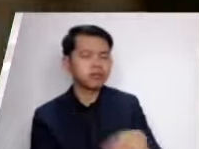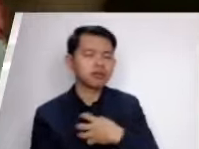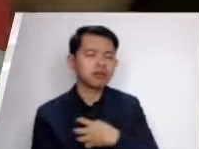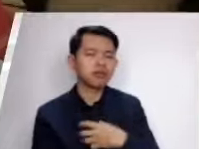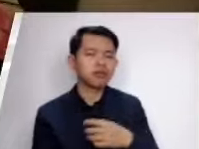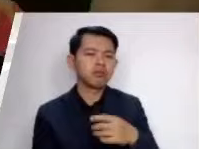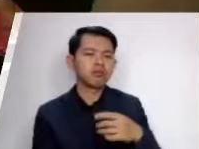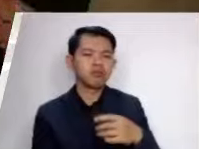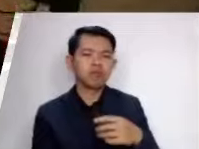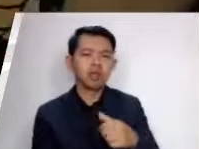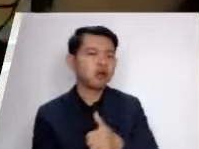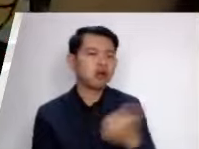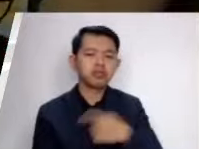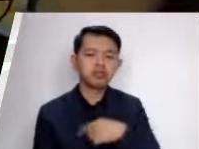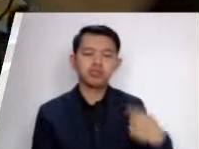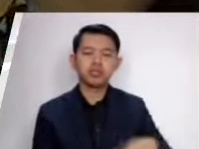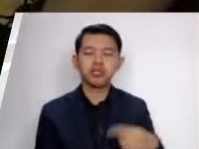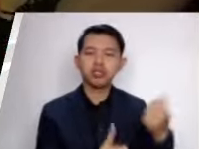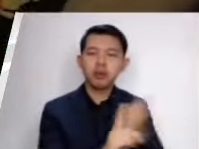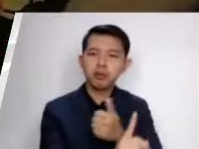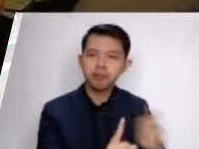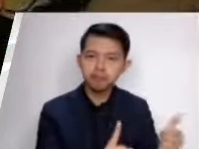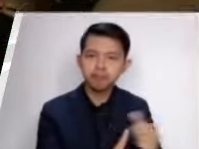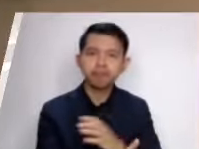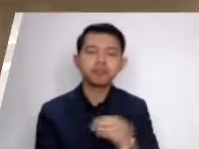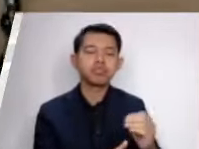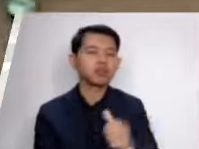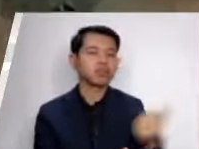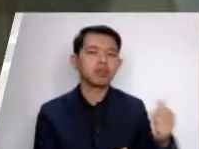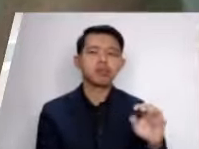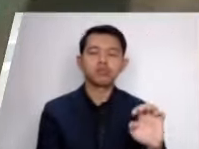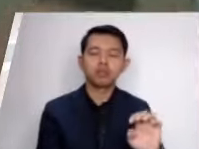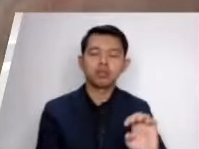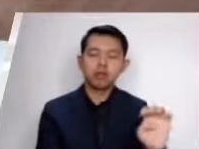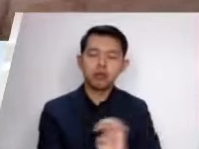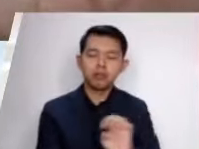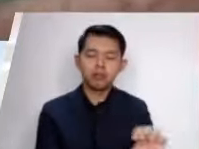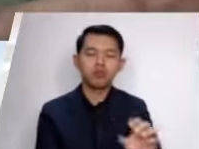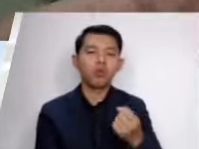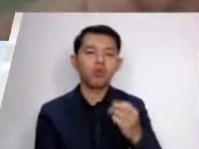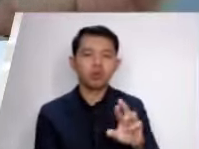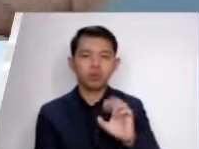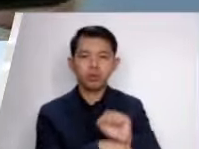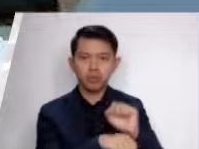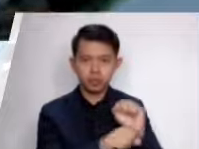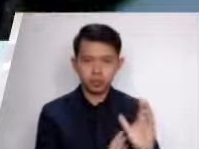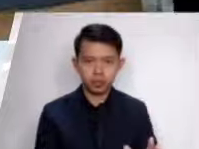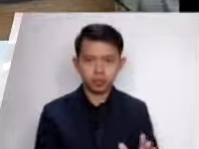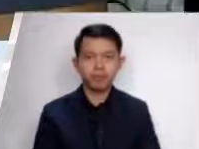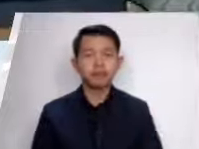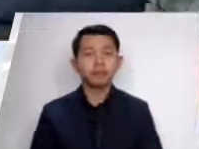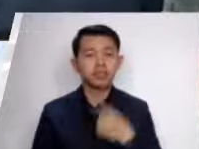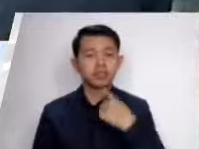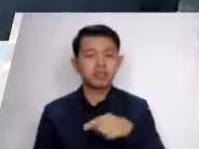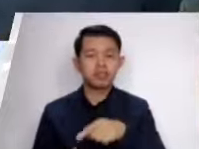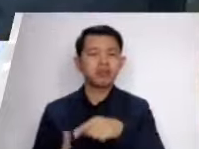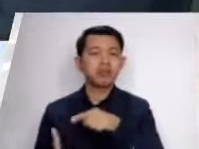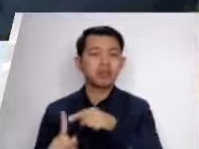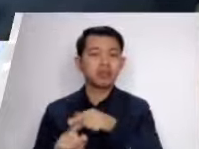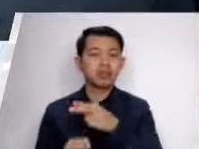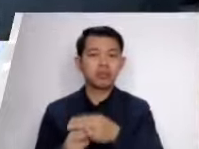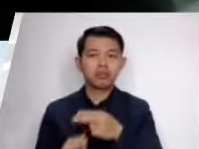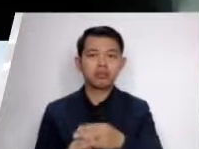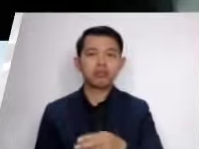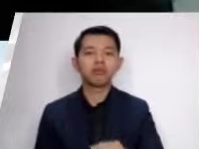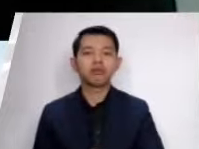at nagtotorture ng mga empleyado o mga workers. Kinilala siya ng PAOK na si Wu Lifeng, pugante mula